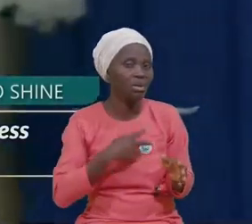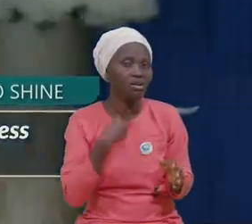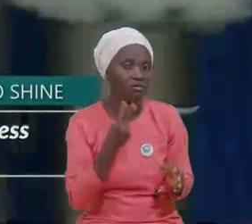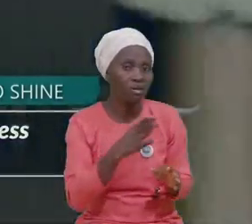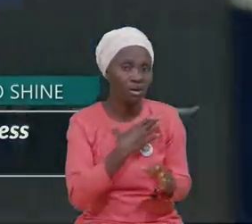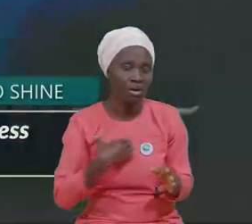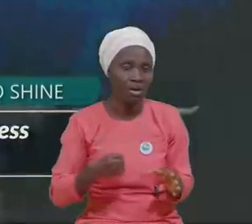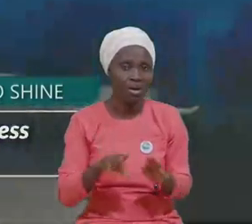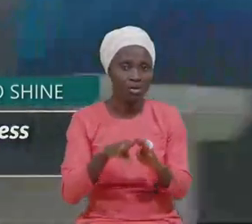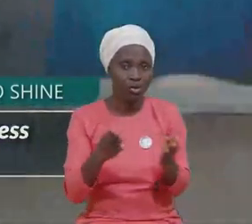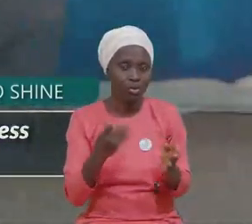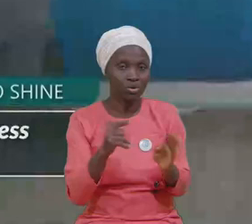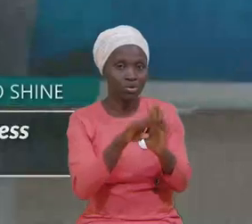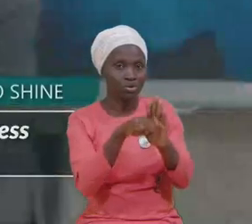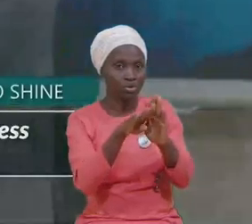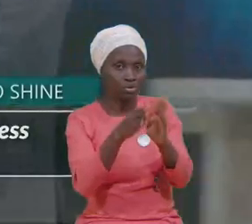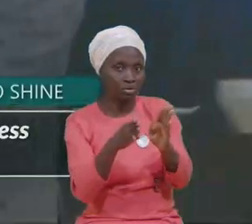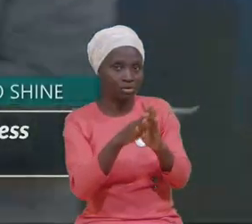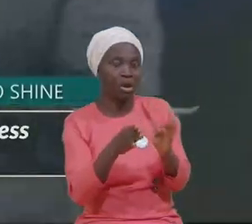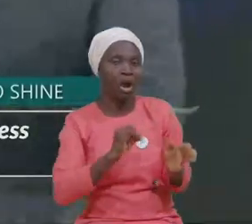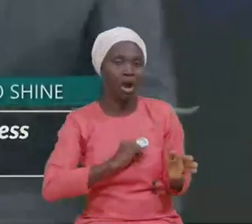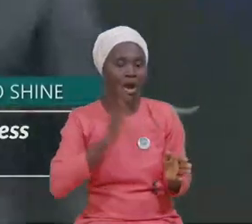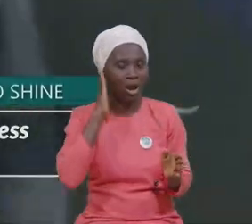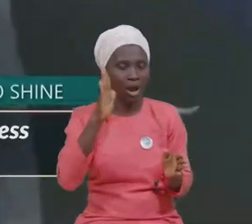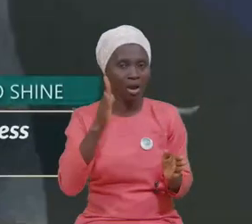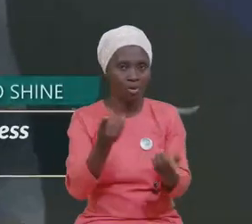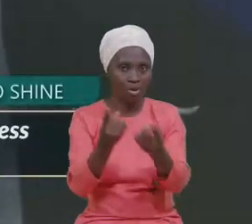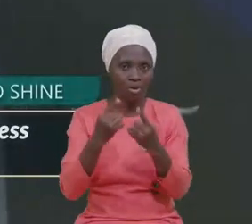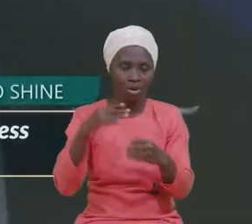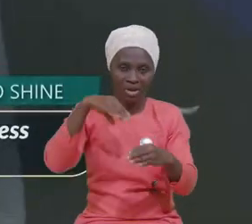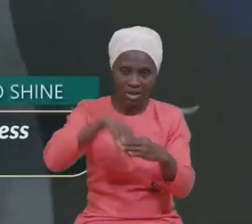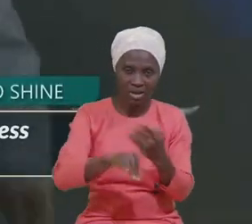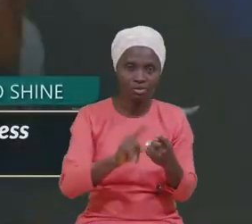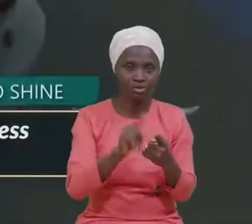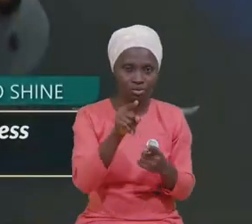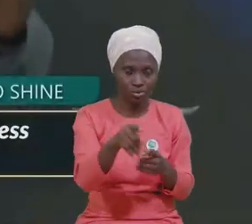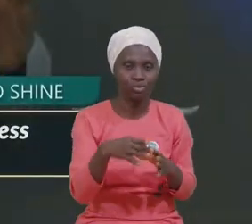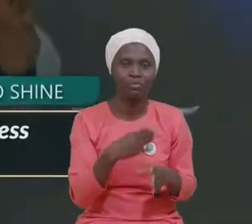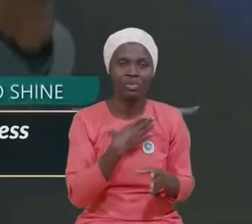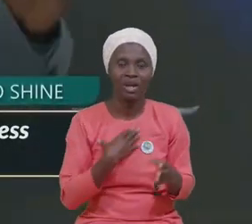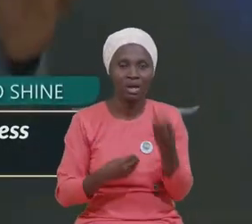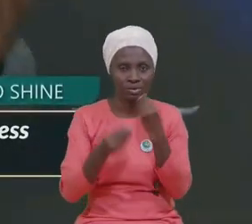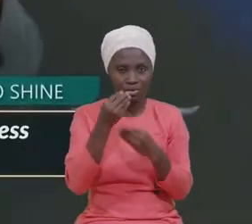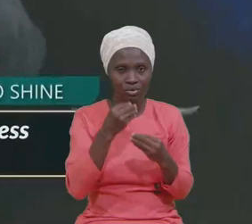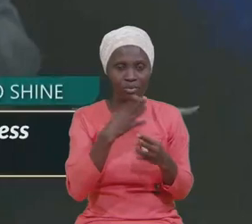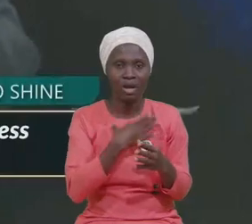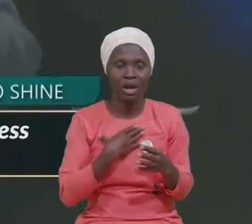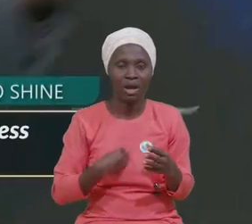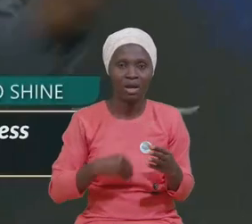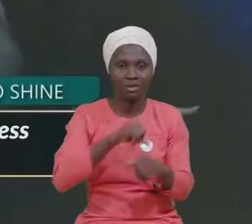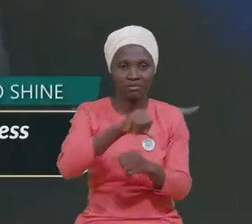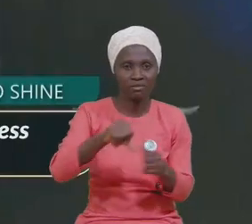et ouvres la porte, j'entrerai chez toi. Je